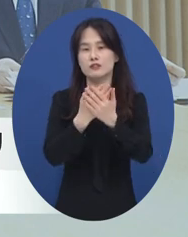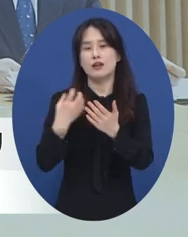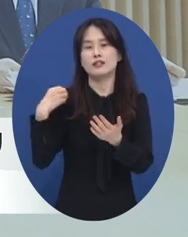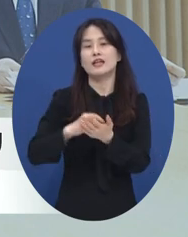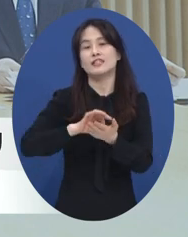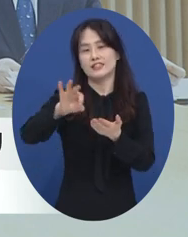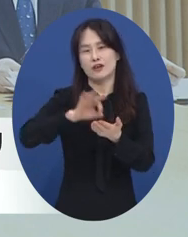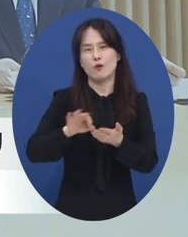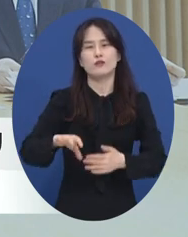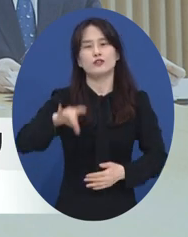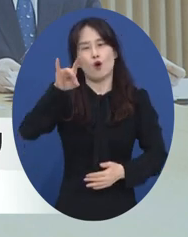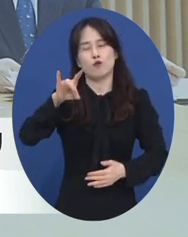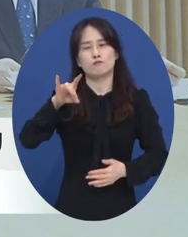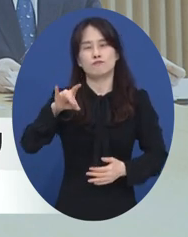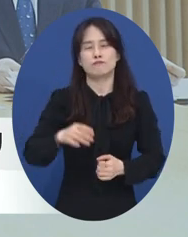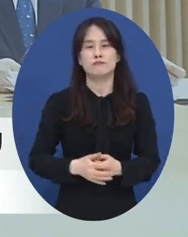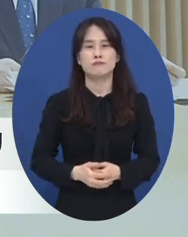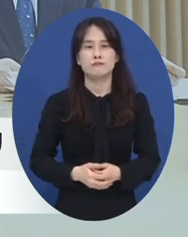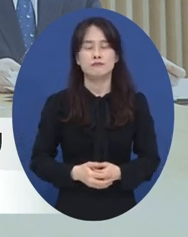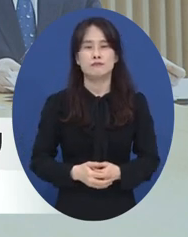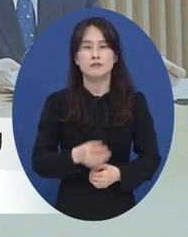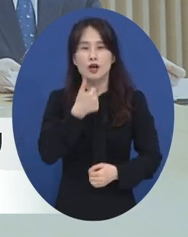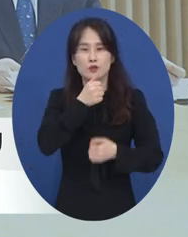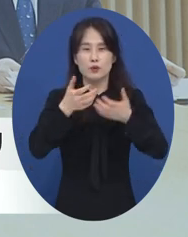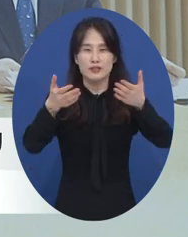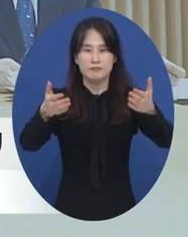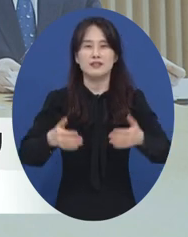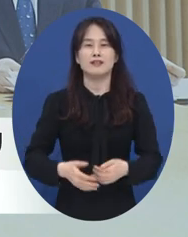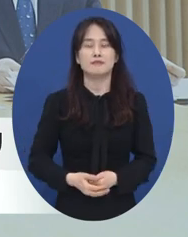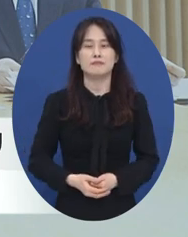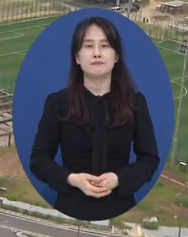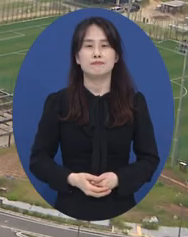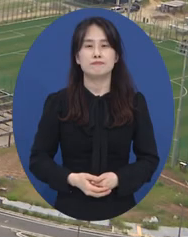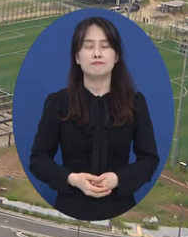시도라는 평가입니다. 그 현장 구영슬 기자가 취재했습니다.